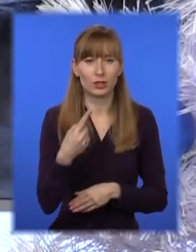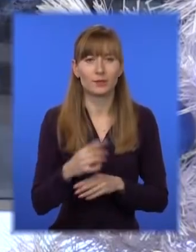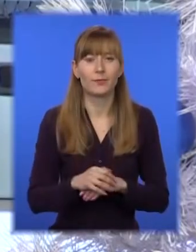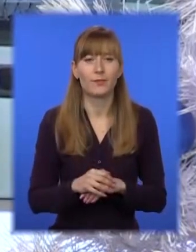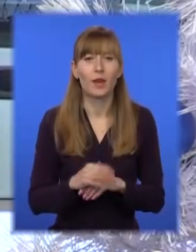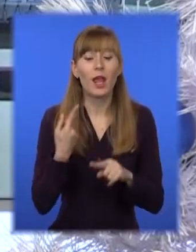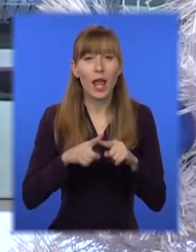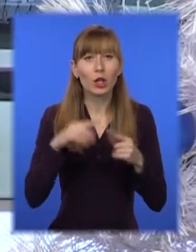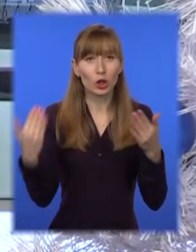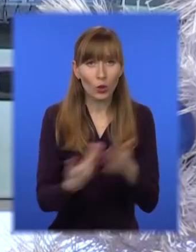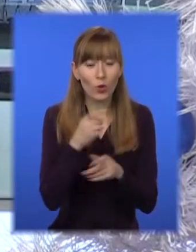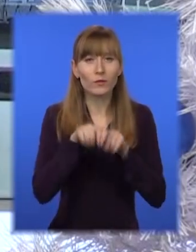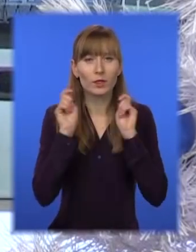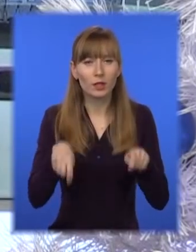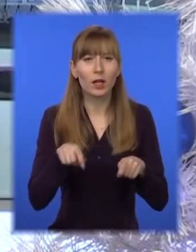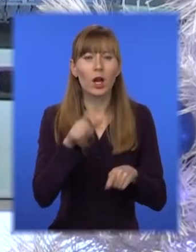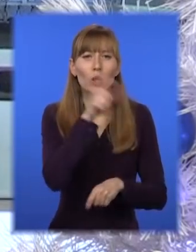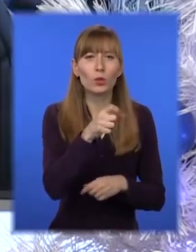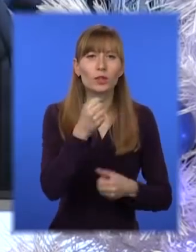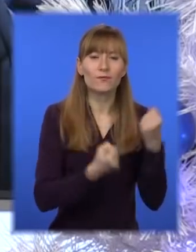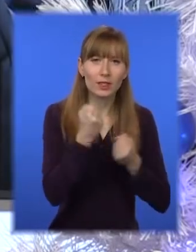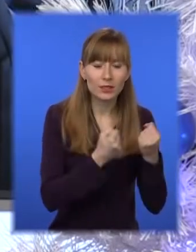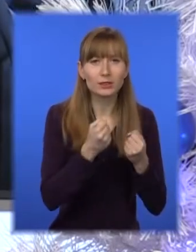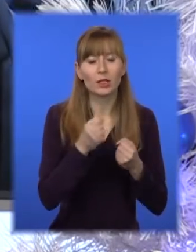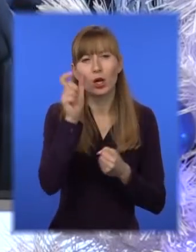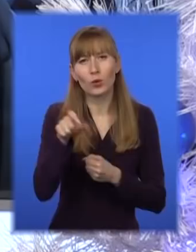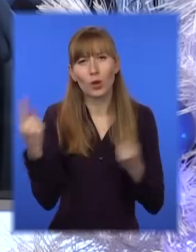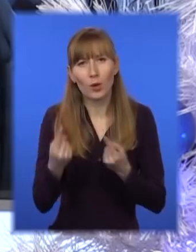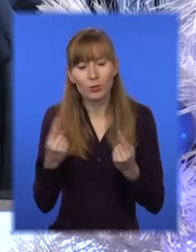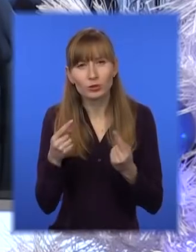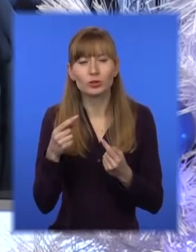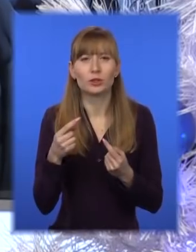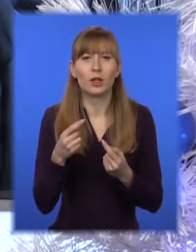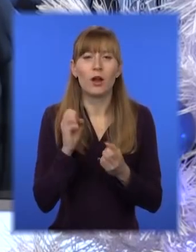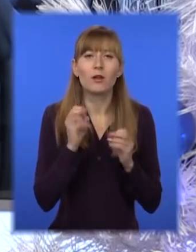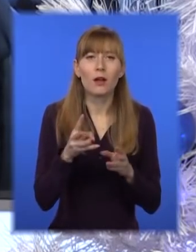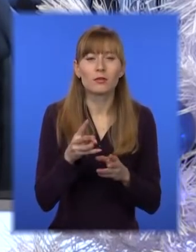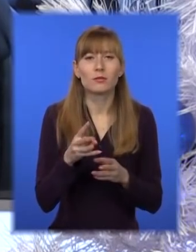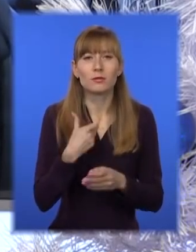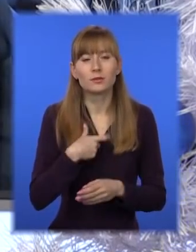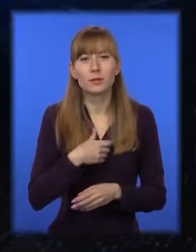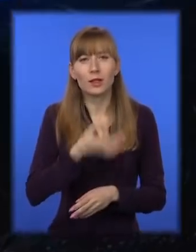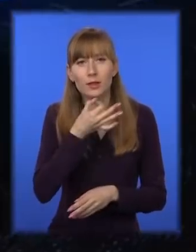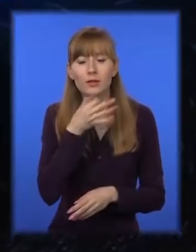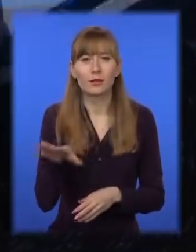Як до цієї новини поставилися водії та мешканці міста? Дивіться в сюжеті Олександра Фефілатєва.